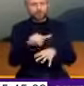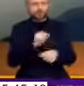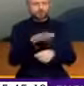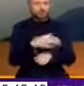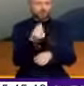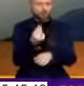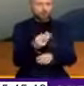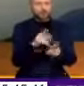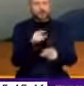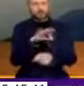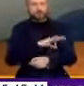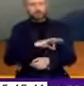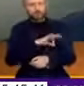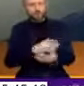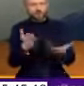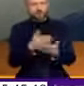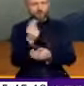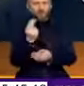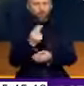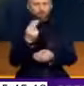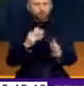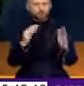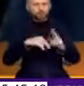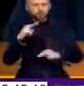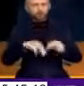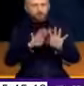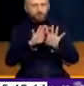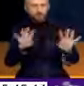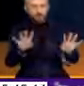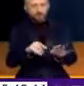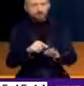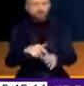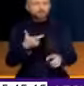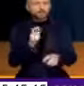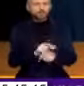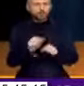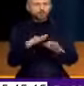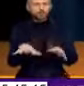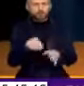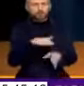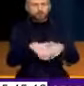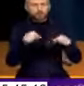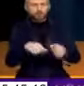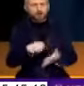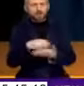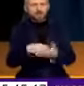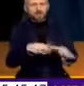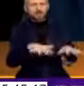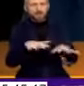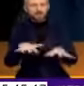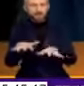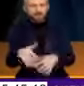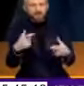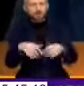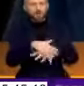кошти, як їх використовувати, в який колір будувати паркани. Тобто максимально віддати всі повноваження і фінанси на місця,